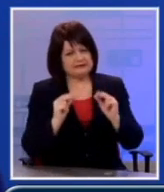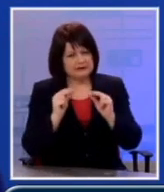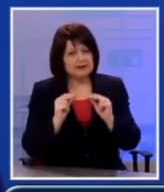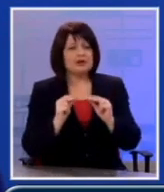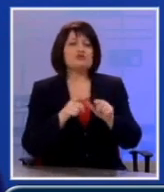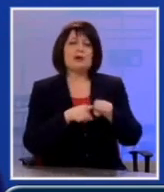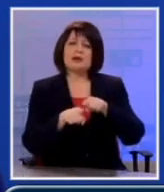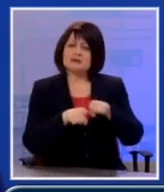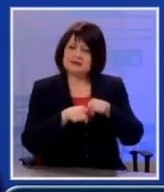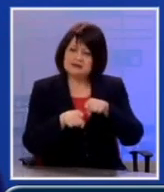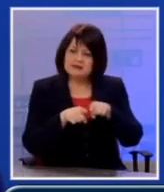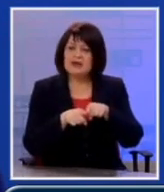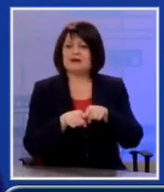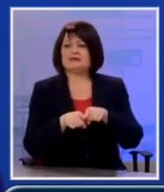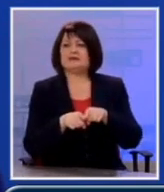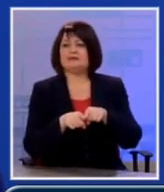άπτεται της